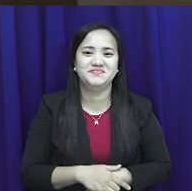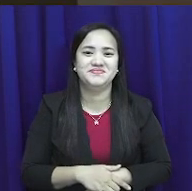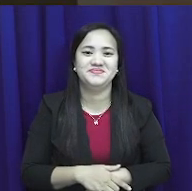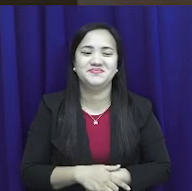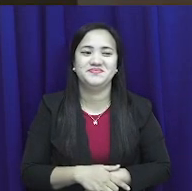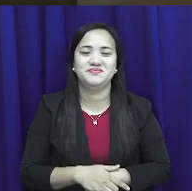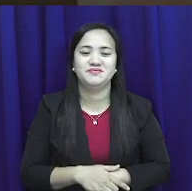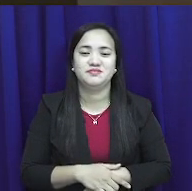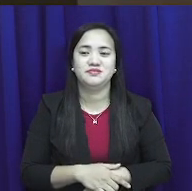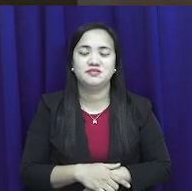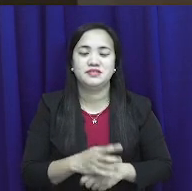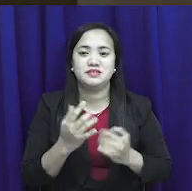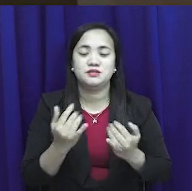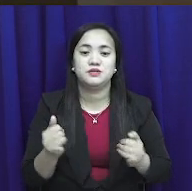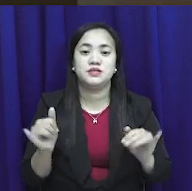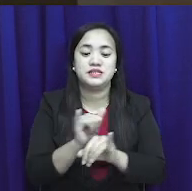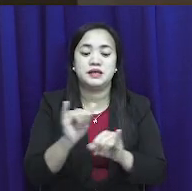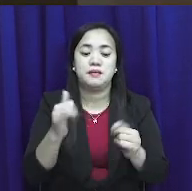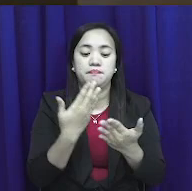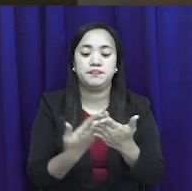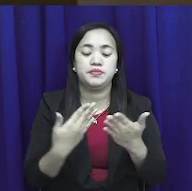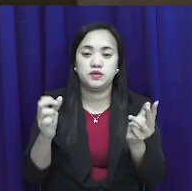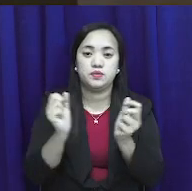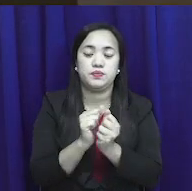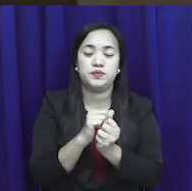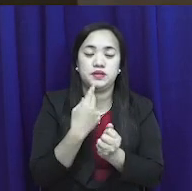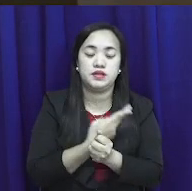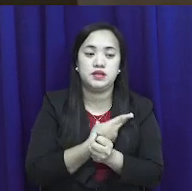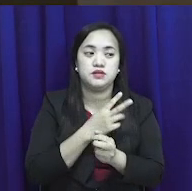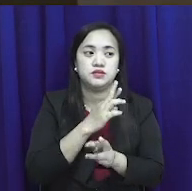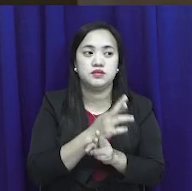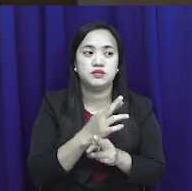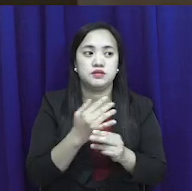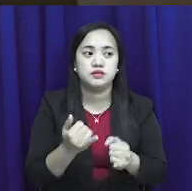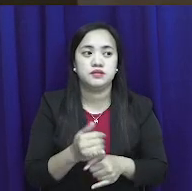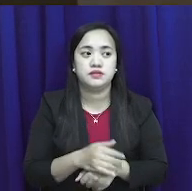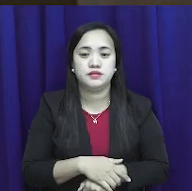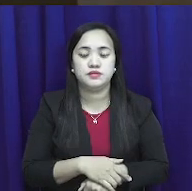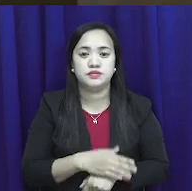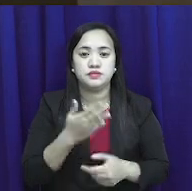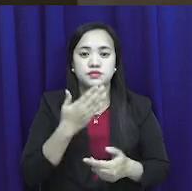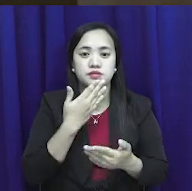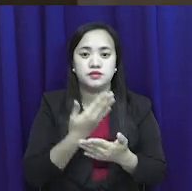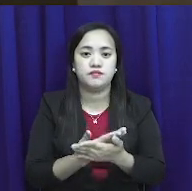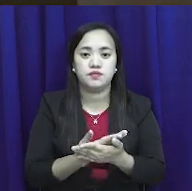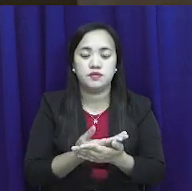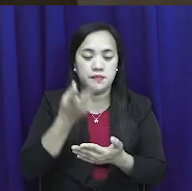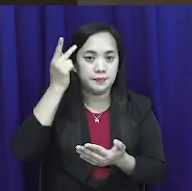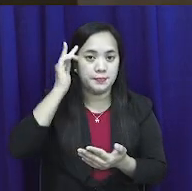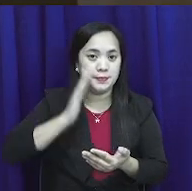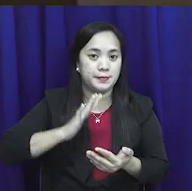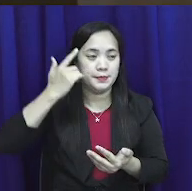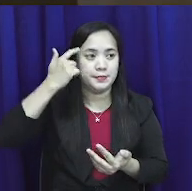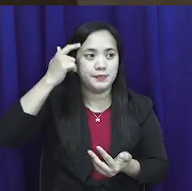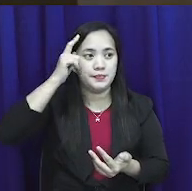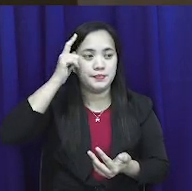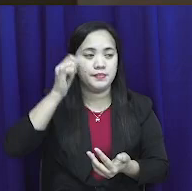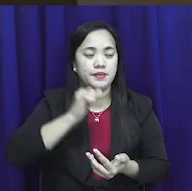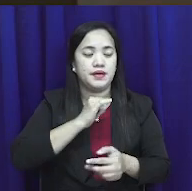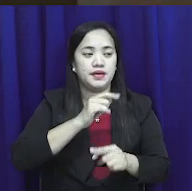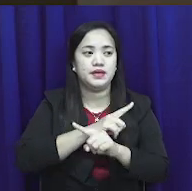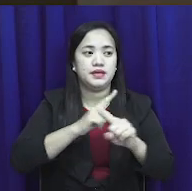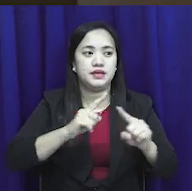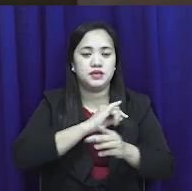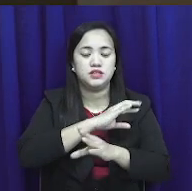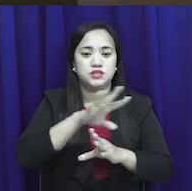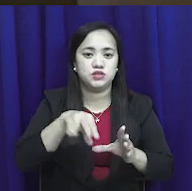o na nga po katulad ng sinasabi ko mga kapatid Ano po Good afternoon po ah Pastor Hill yan nasa Facebook siya sabi niya I can I can